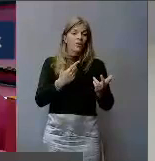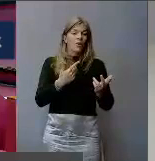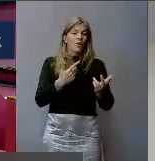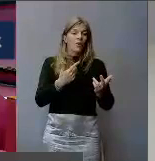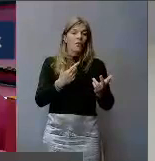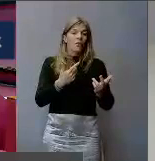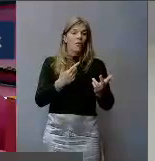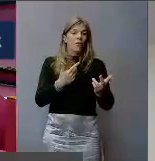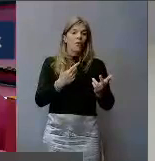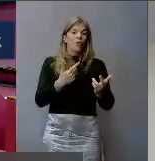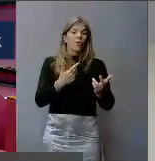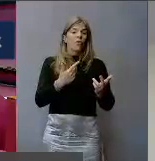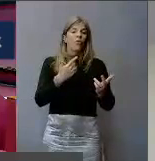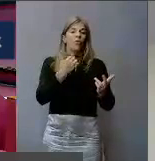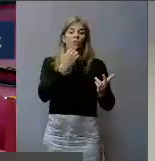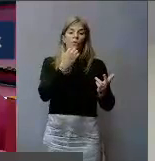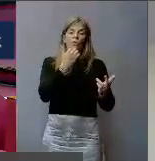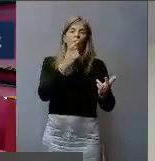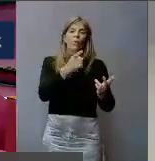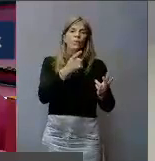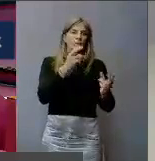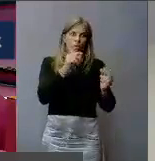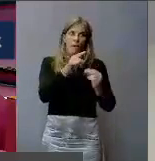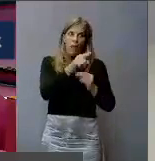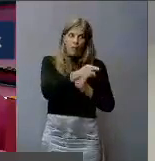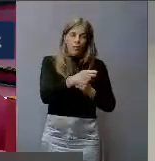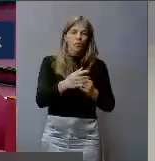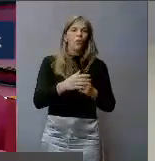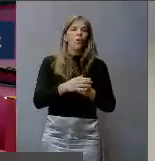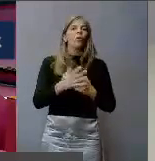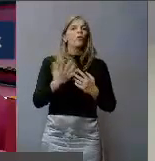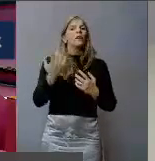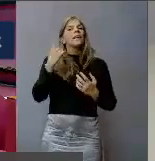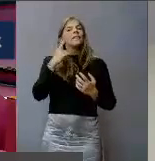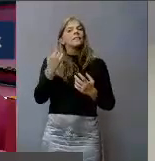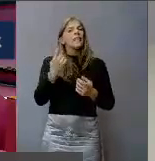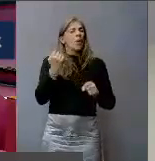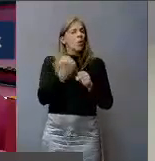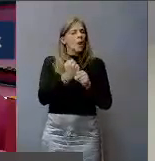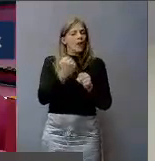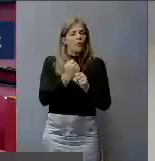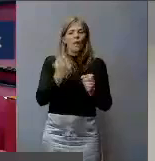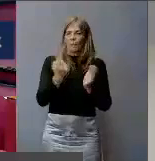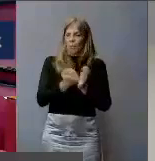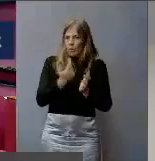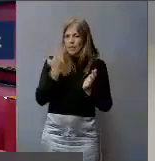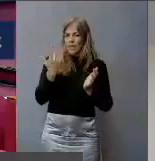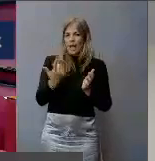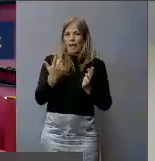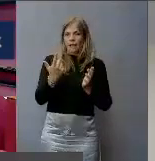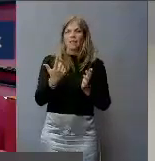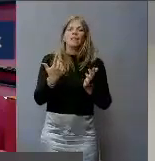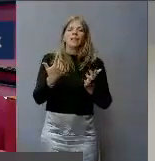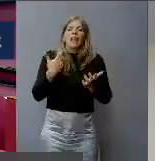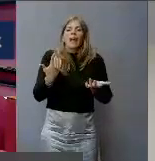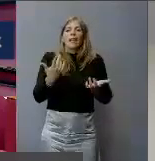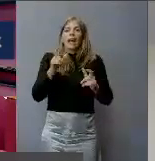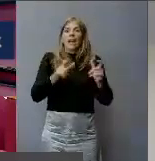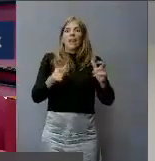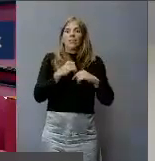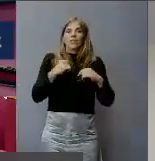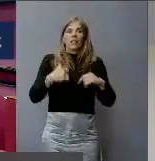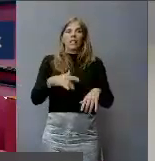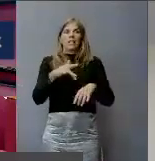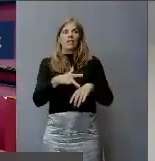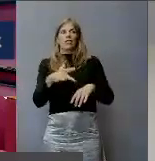non è servita a due secondi in più perché quando c'è un'opera importante sul territorio che va a toccare cittadini anche se il comune non